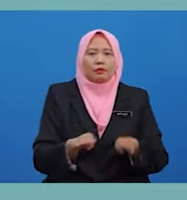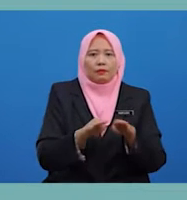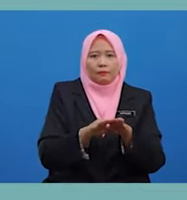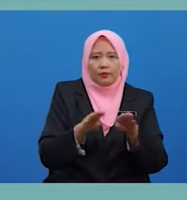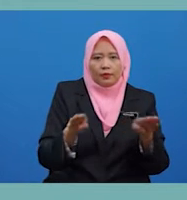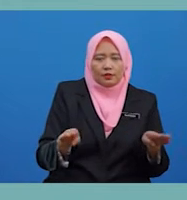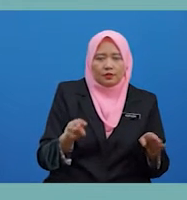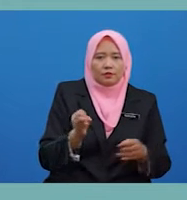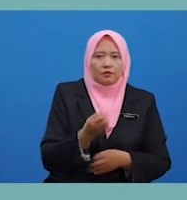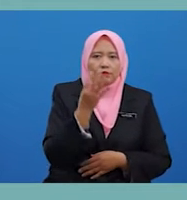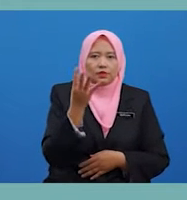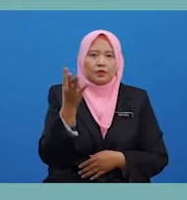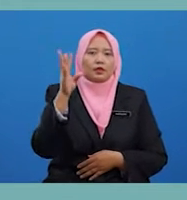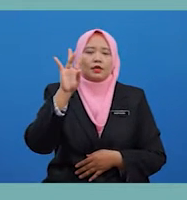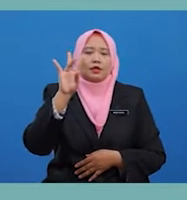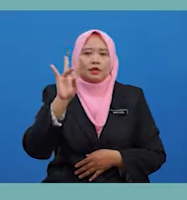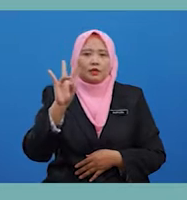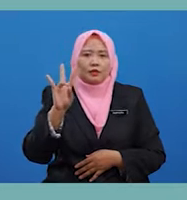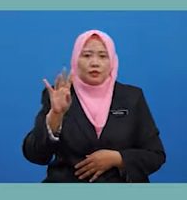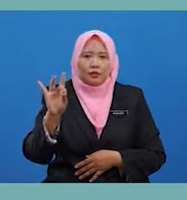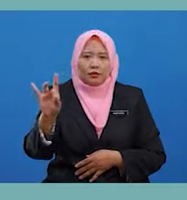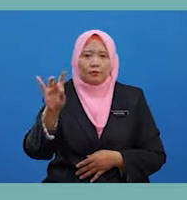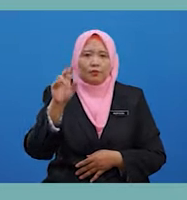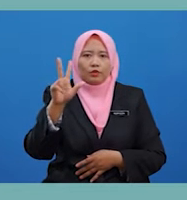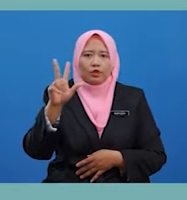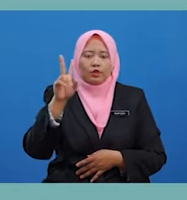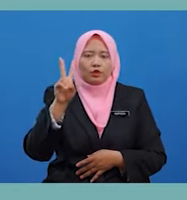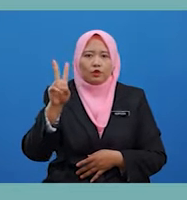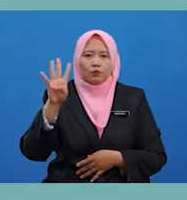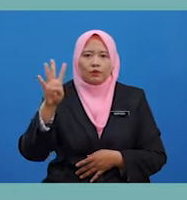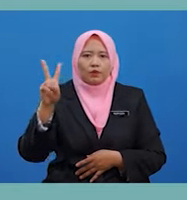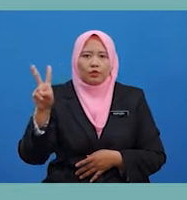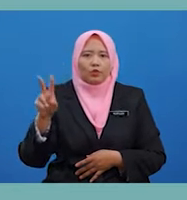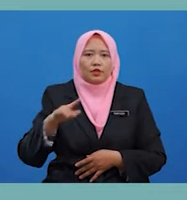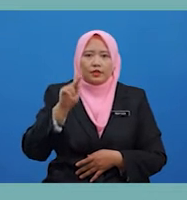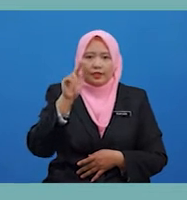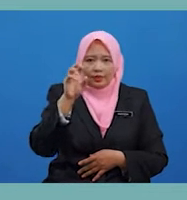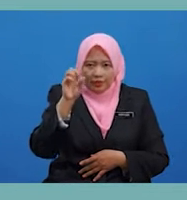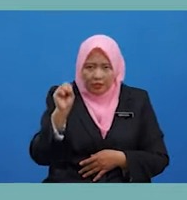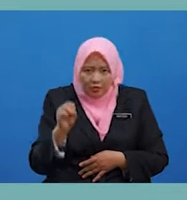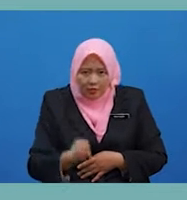43.59%. Tahun 2017, demam denggi